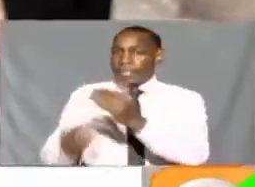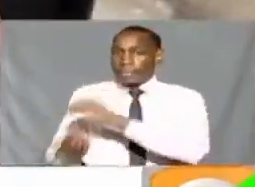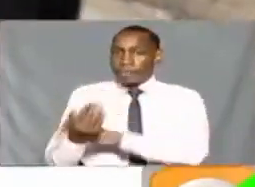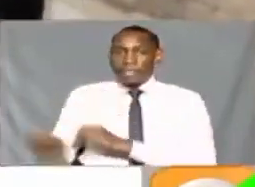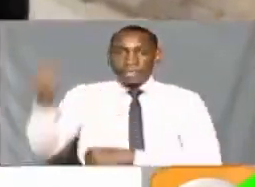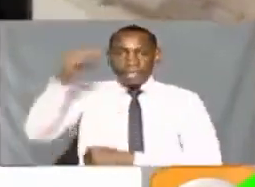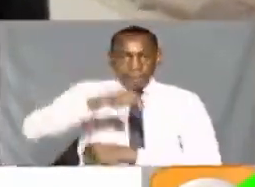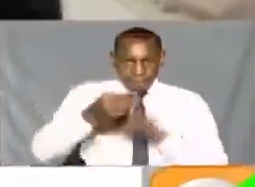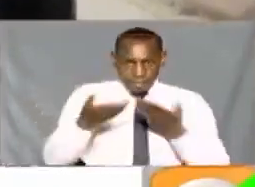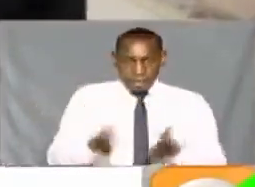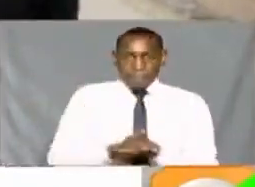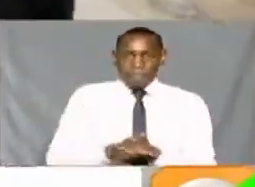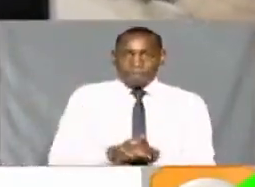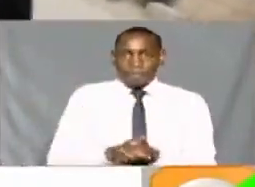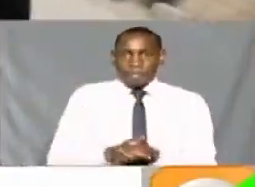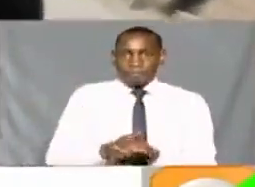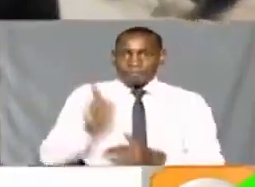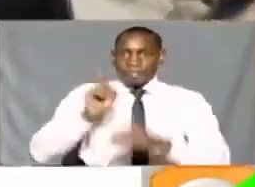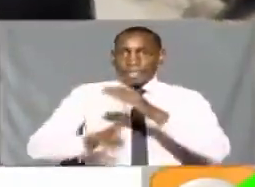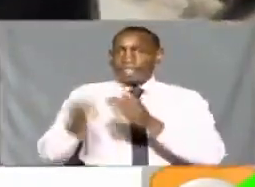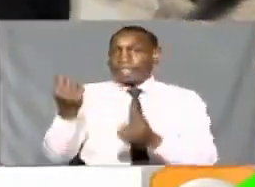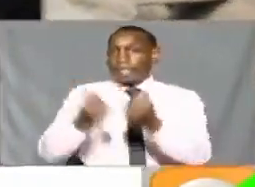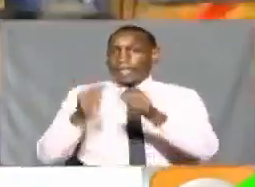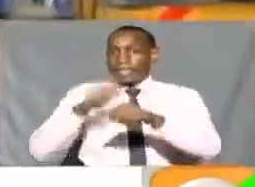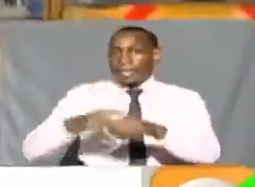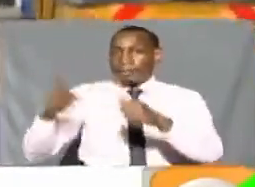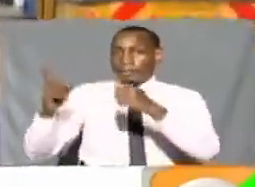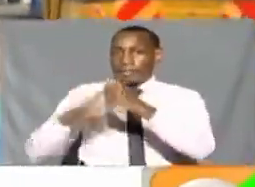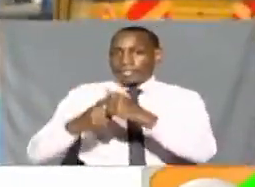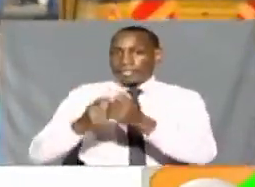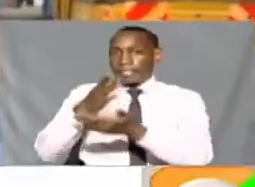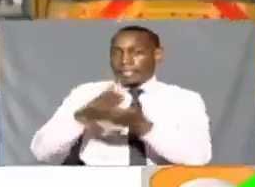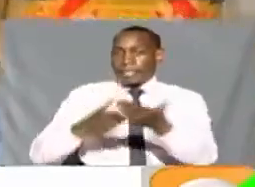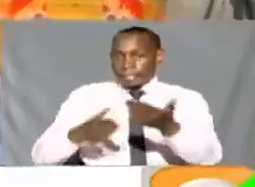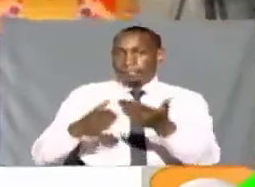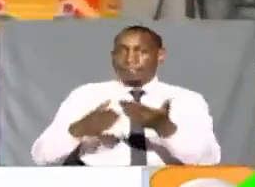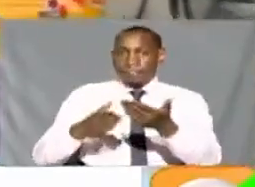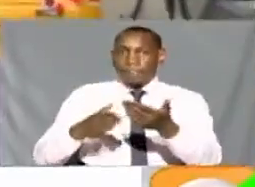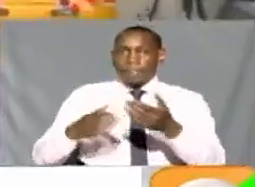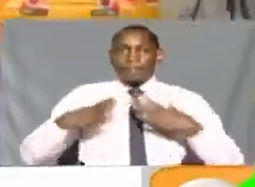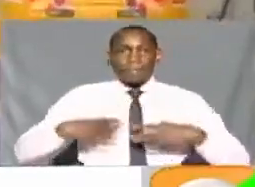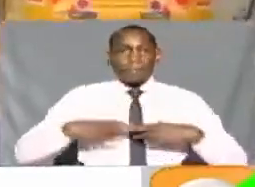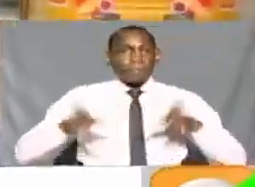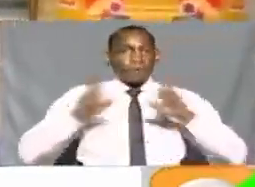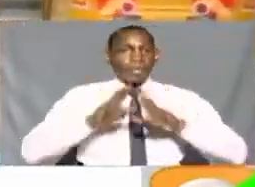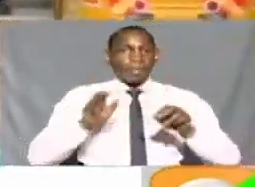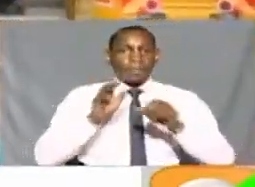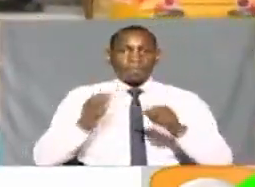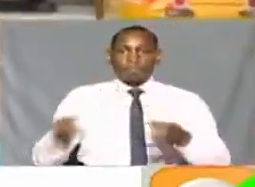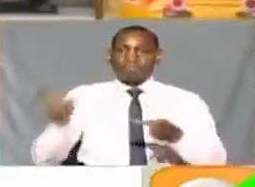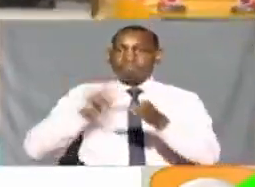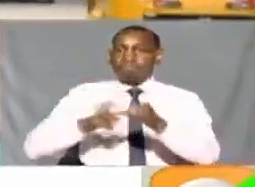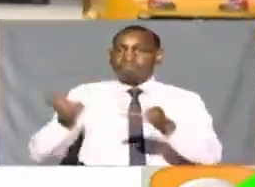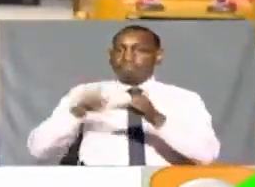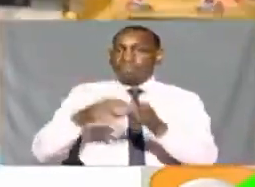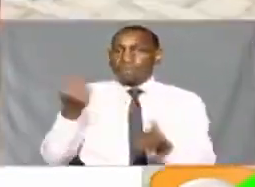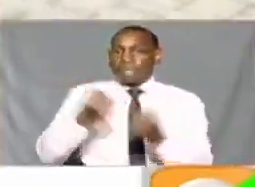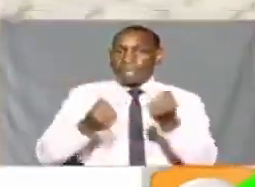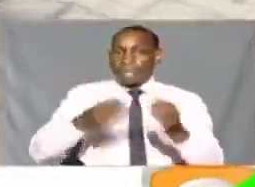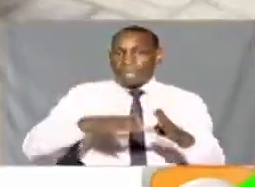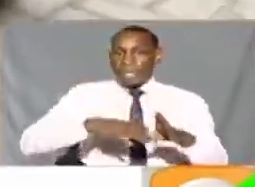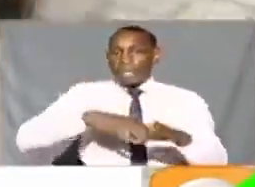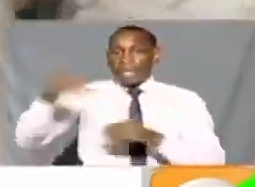nakuja nachukua gari kama saa 11 kazi na nusu, ndio watu wanakuwa wamejaa kwa gari.